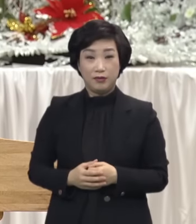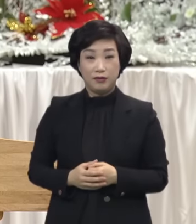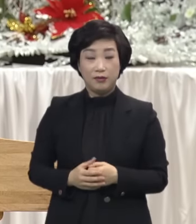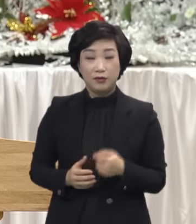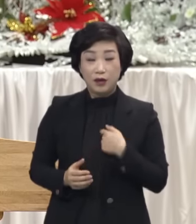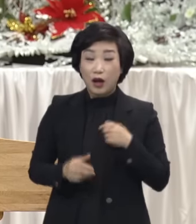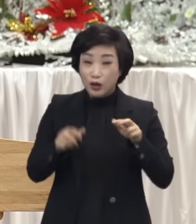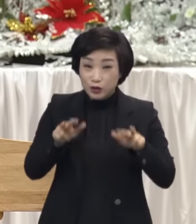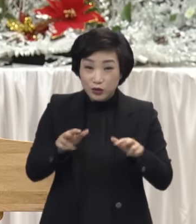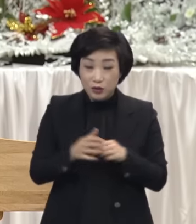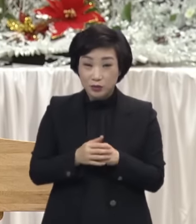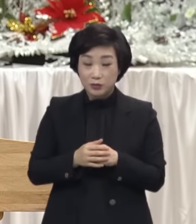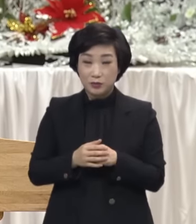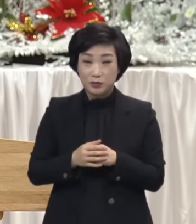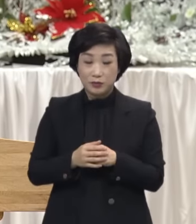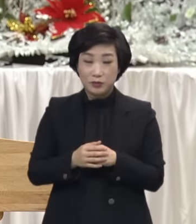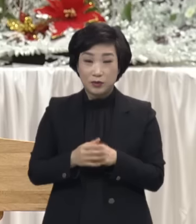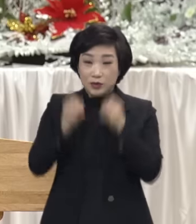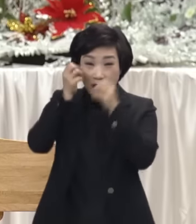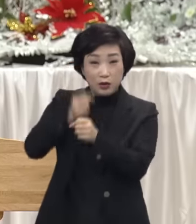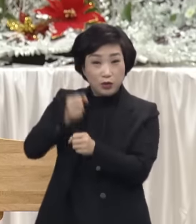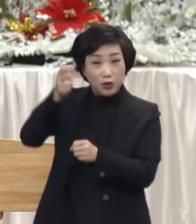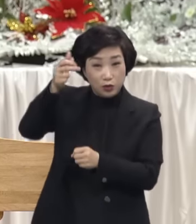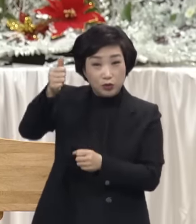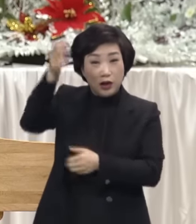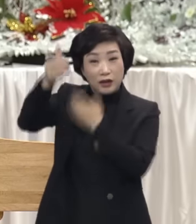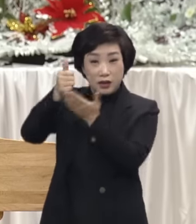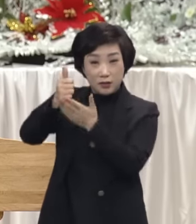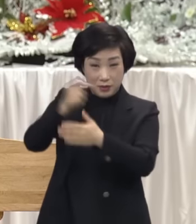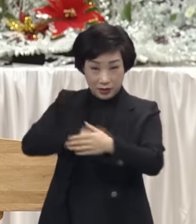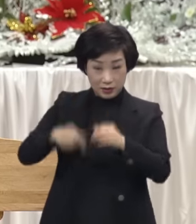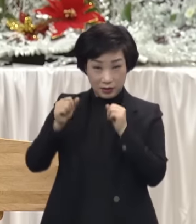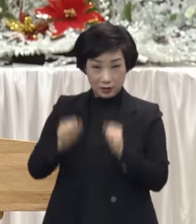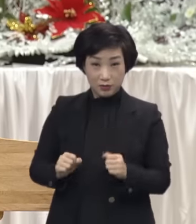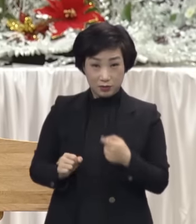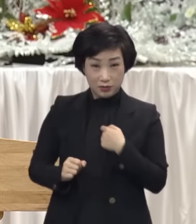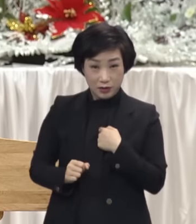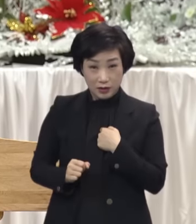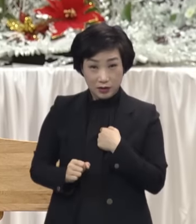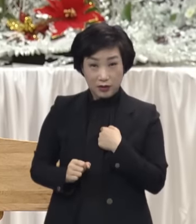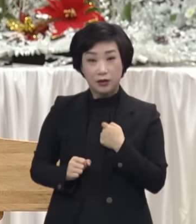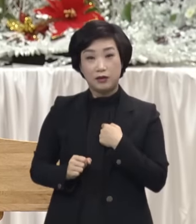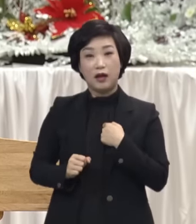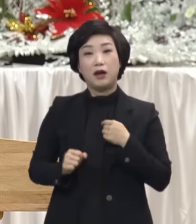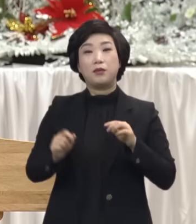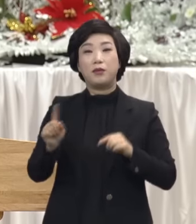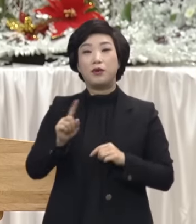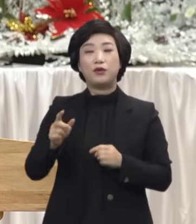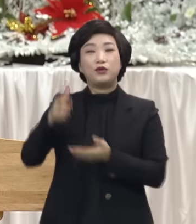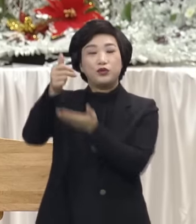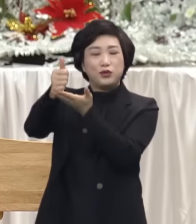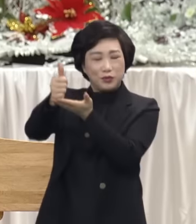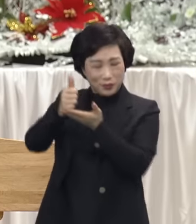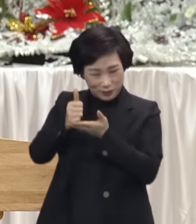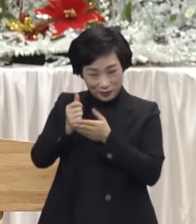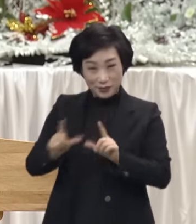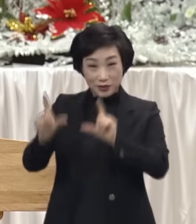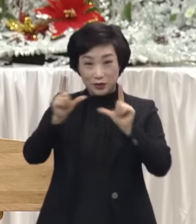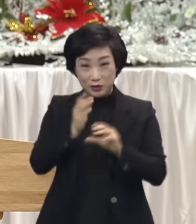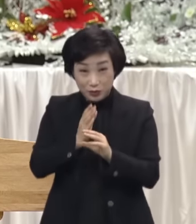내가 지금 창조자 아래서 나는 주인을 모시고 산다.